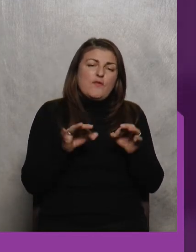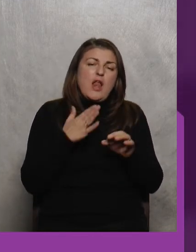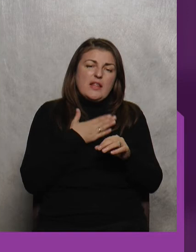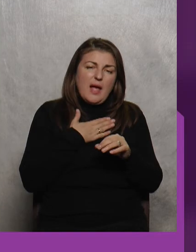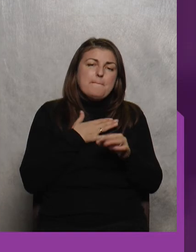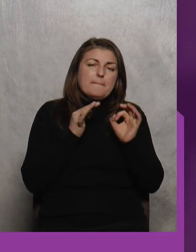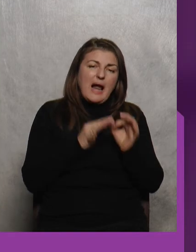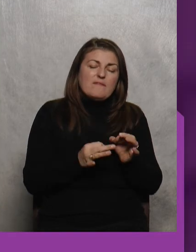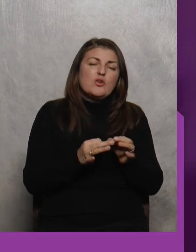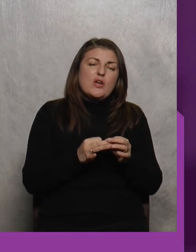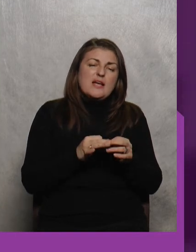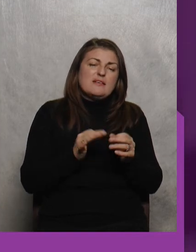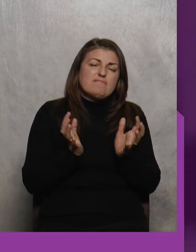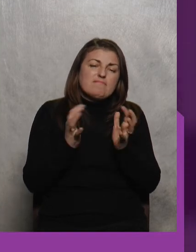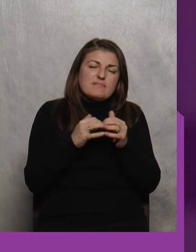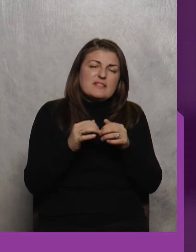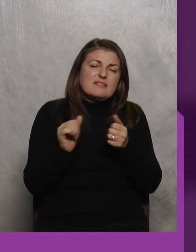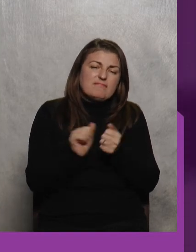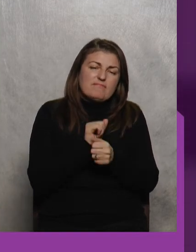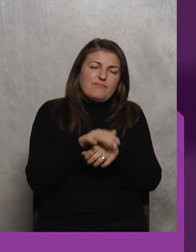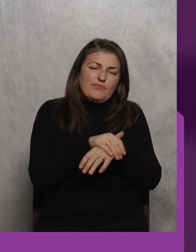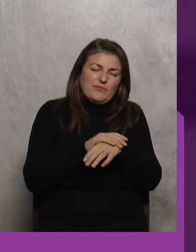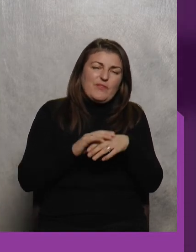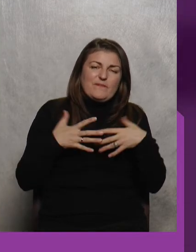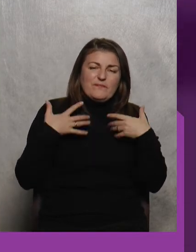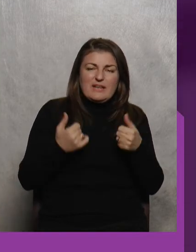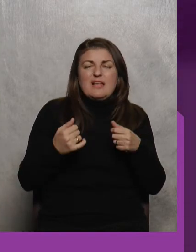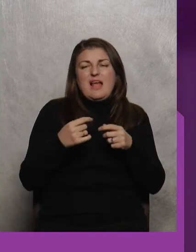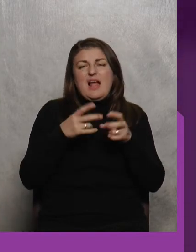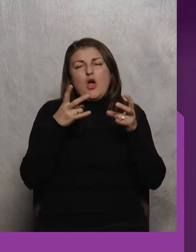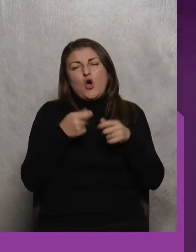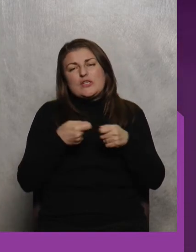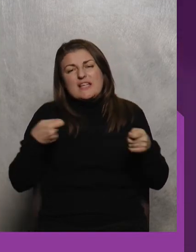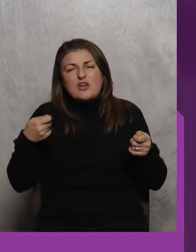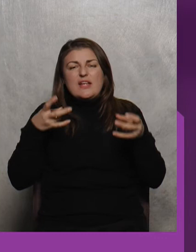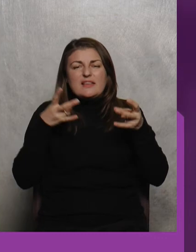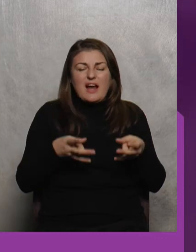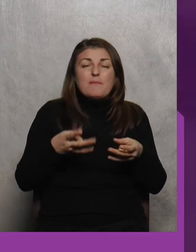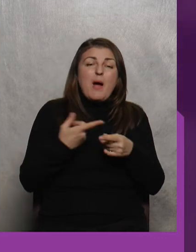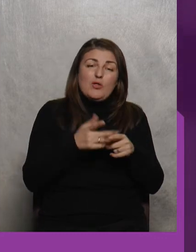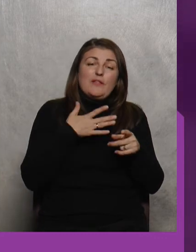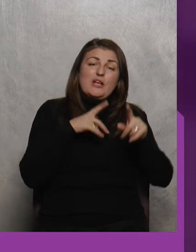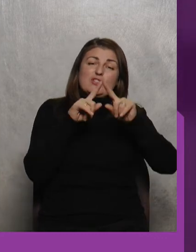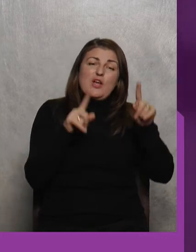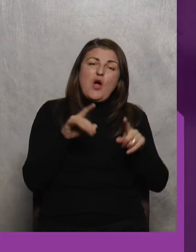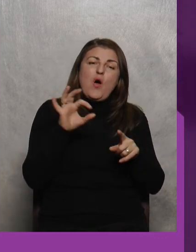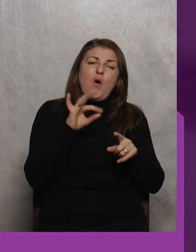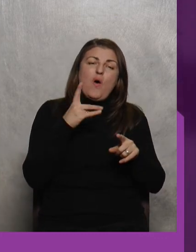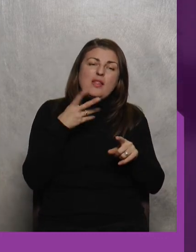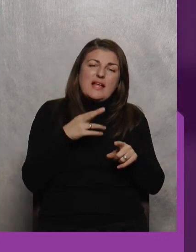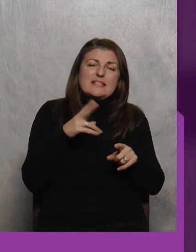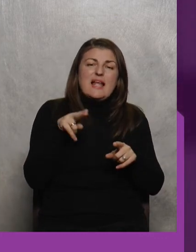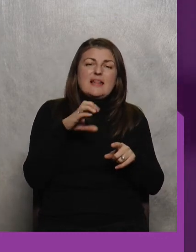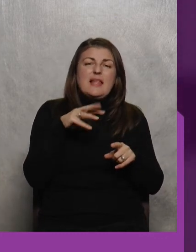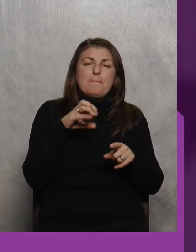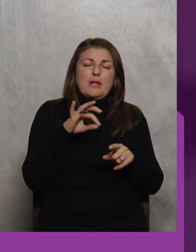нам правильно загоювати розтяження, травми і так далі. Тут це наші зірочки Бесальнова Олеся і